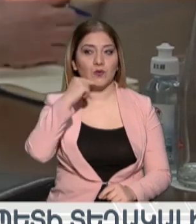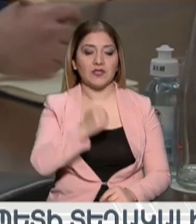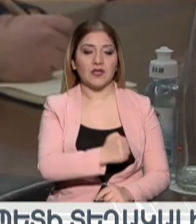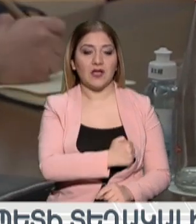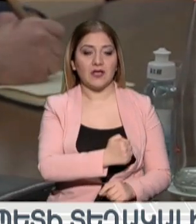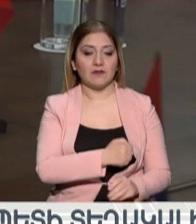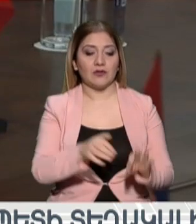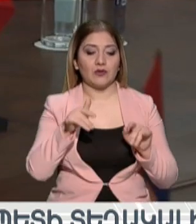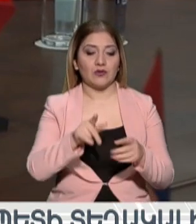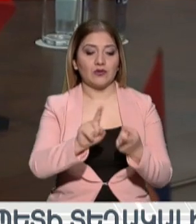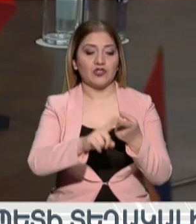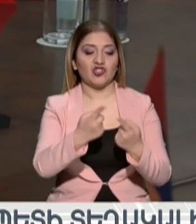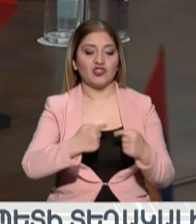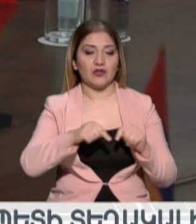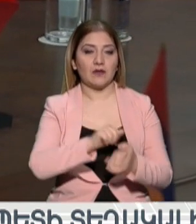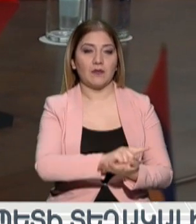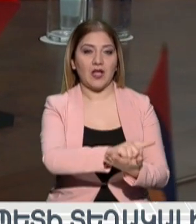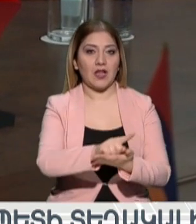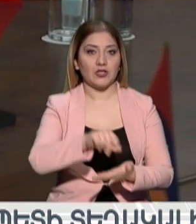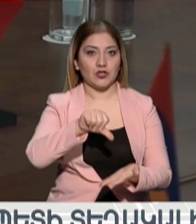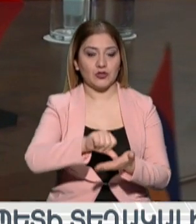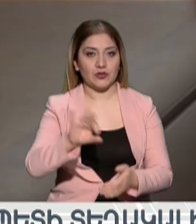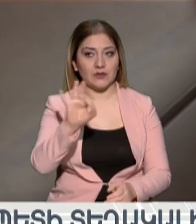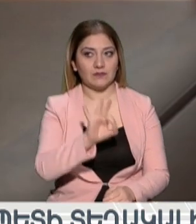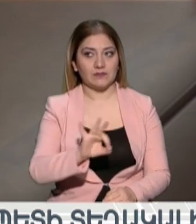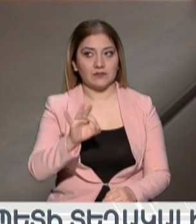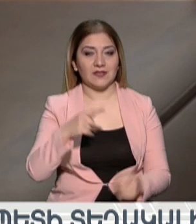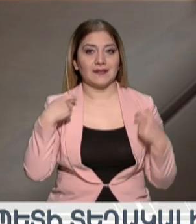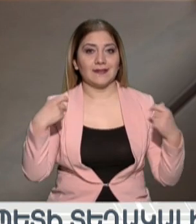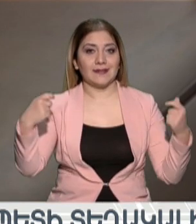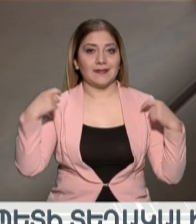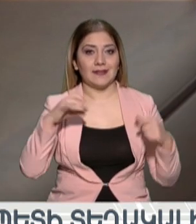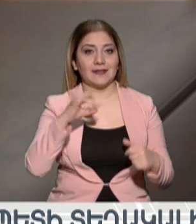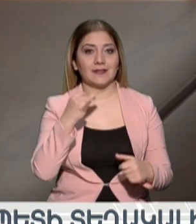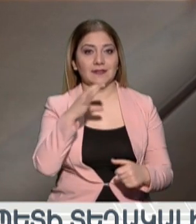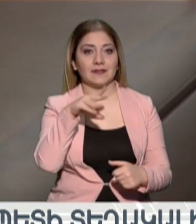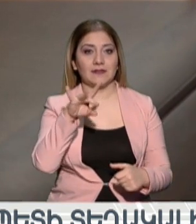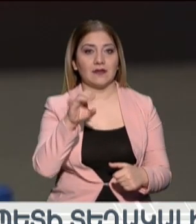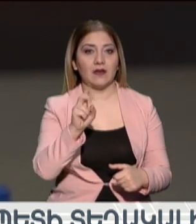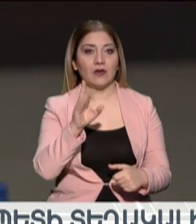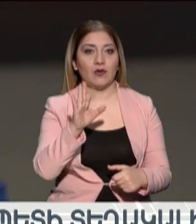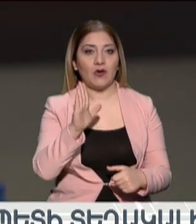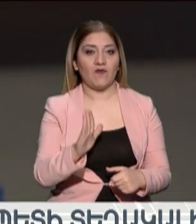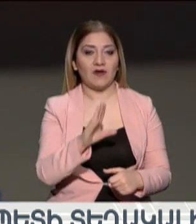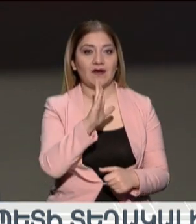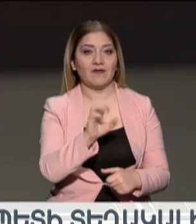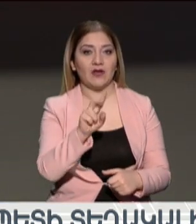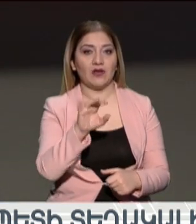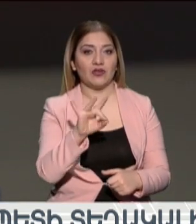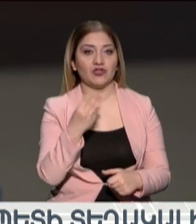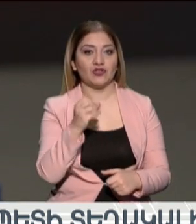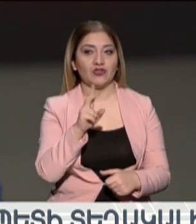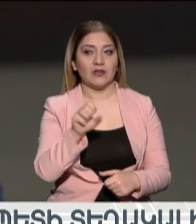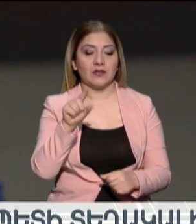ռազմական գործակցության շտաբային բանակցությունների մասնակցելու նպատակով։ Գեներալ գնդապետ Իստրակովը Վաղարշակ Հարությունյանին տեղեկացրել է